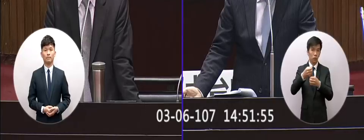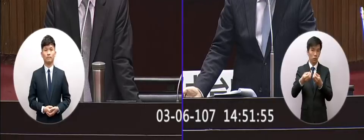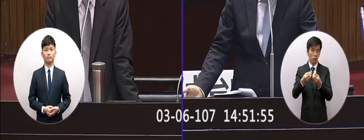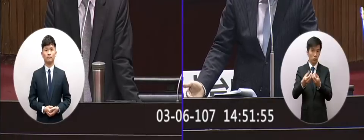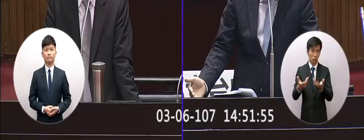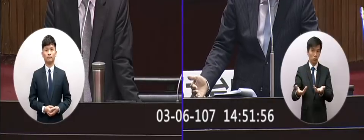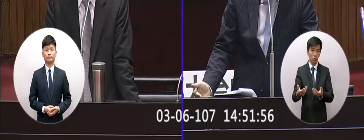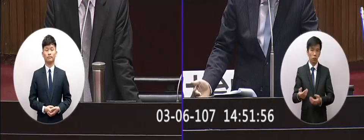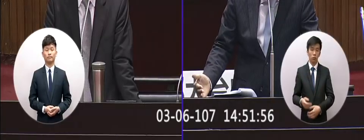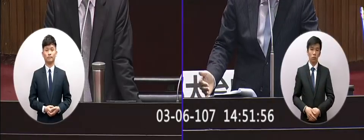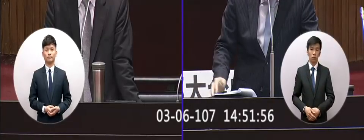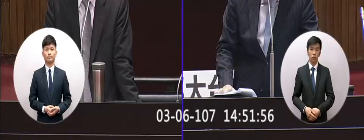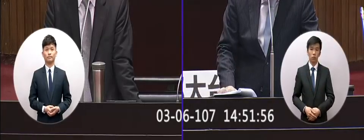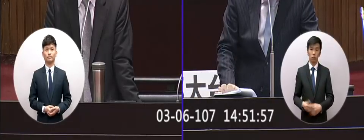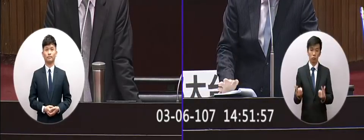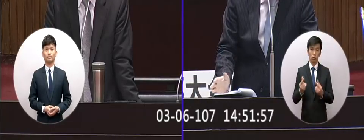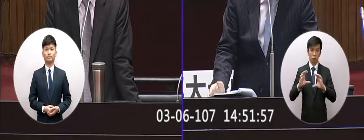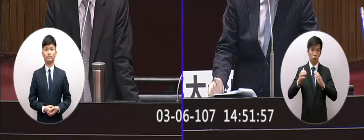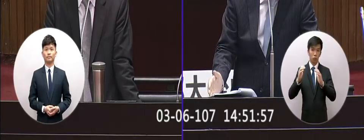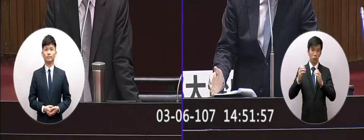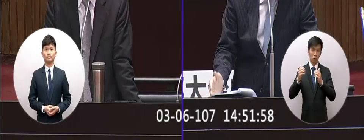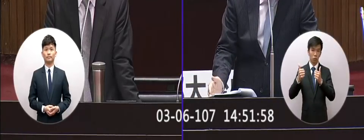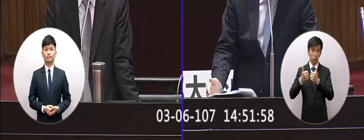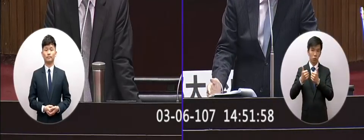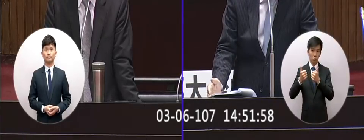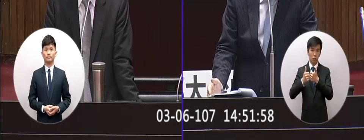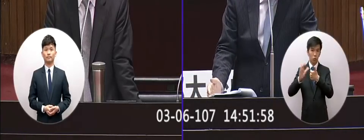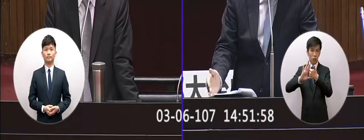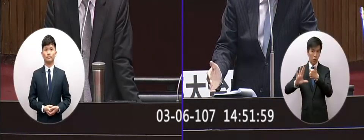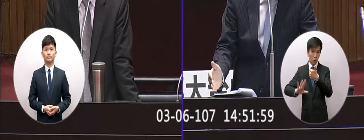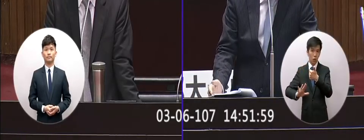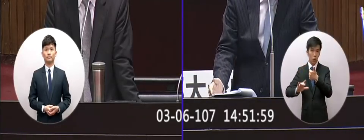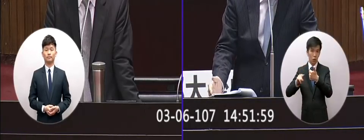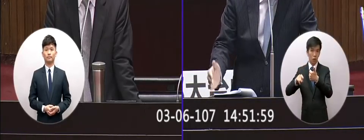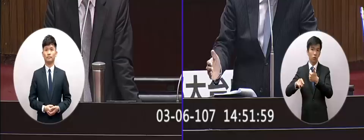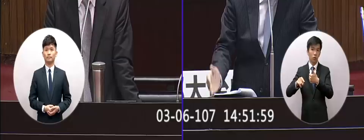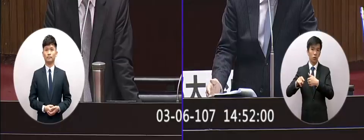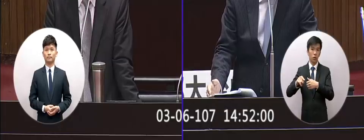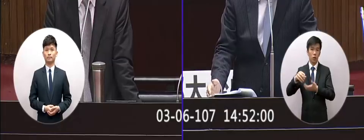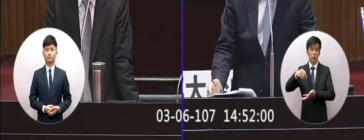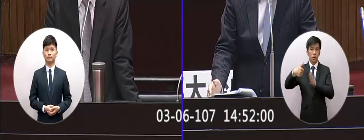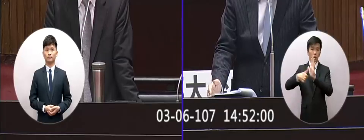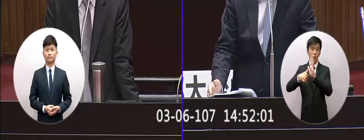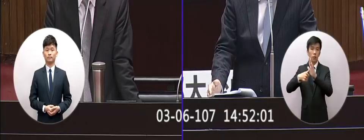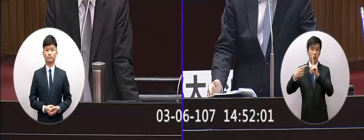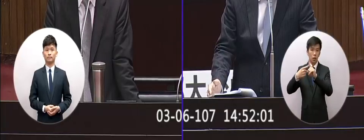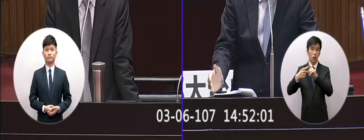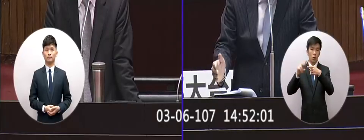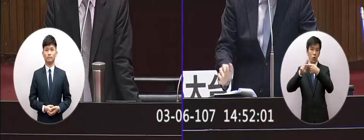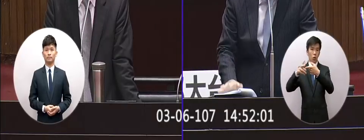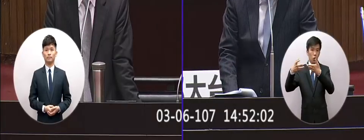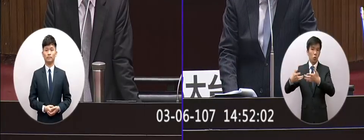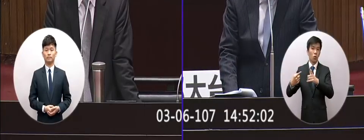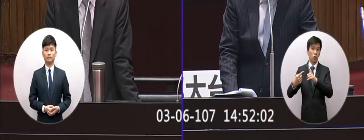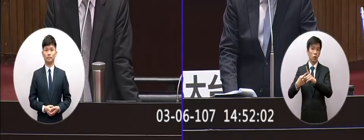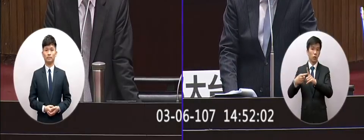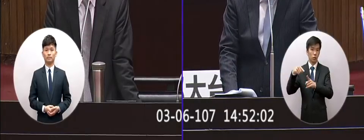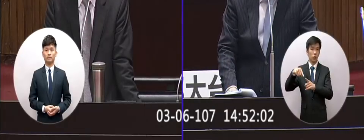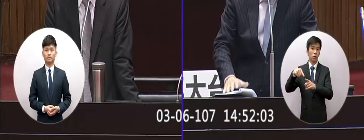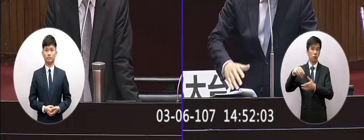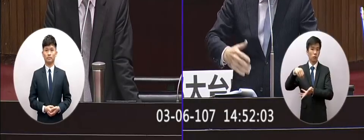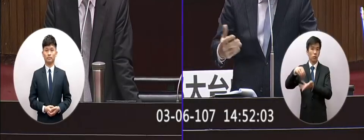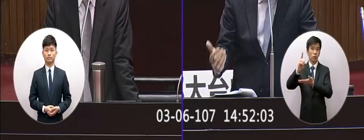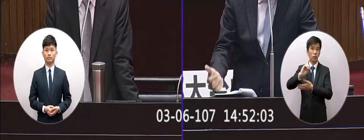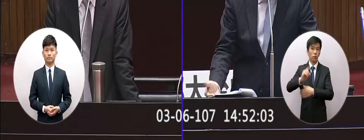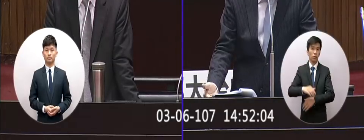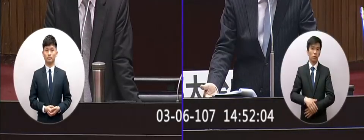怪，国务院的态度，这一个驻青被提名人，亚太驻青被提名人董云赏，他讲什么话？他